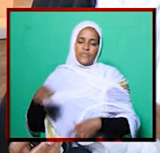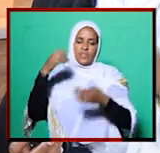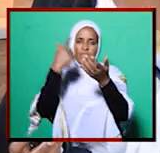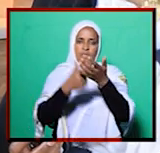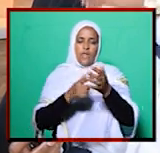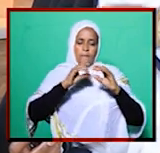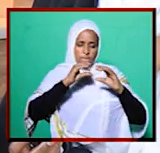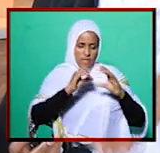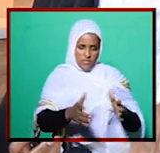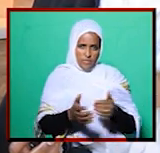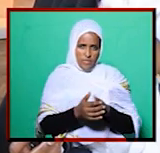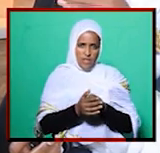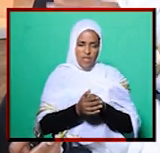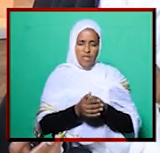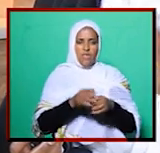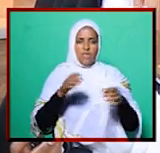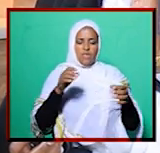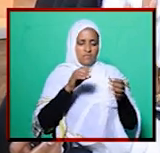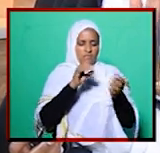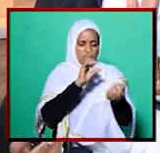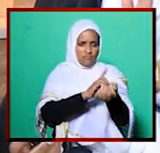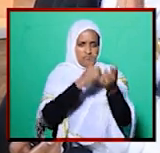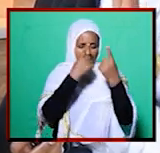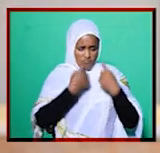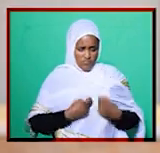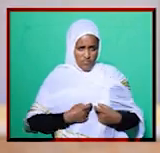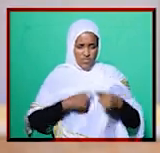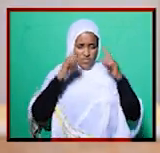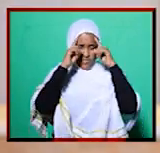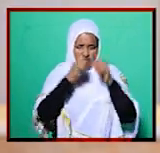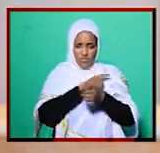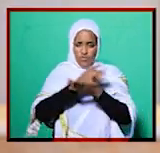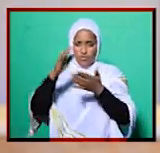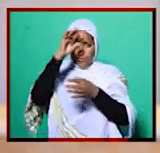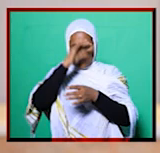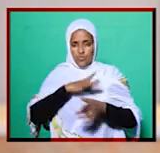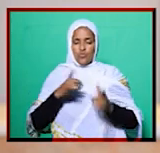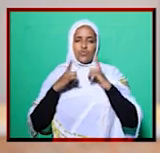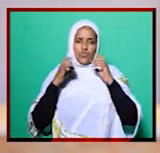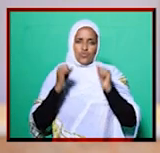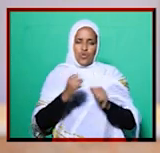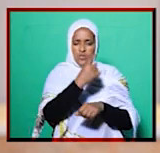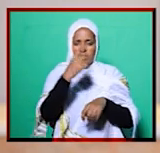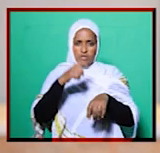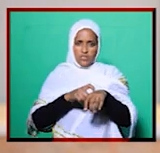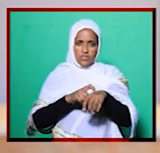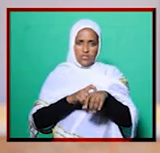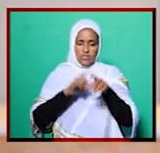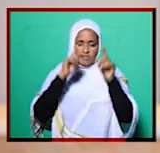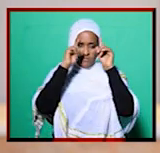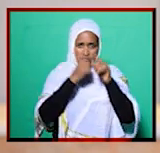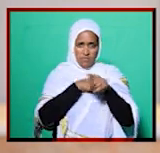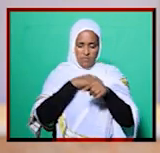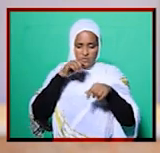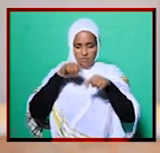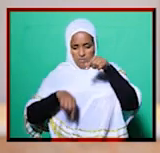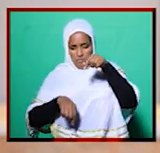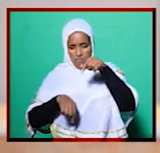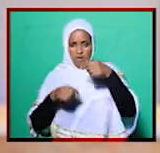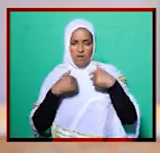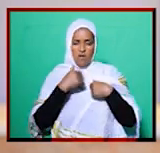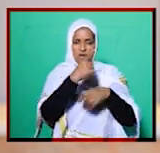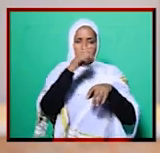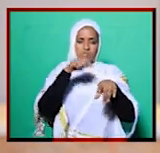የማስተማሪያ የማከሚያ መንገዱ በህክምና ስህተት የተወገዱ ሰዎች ሊኖሩም ይችላሉ። አንዳንዴ በህክምና ስህተት አንካሳ የሚሆን ሰው አለ። አንዳንዴ